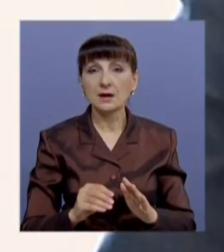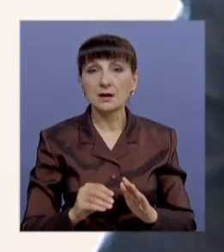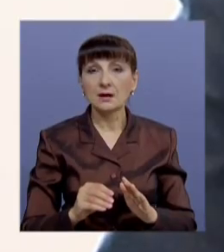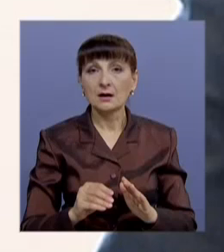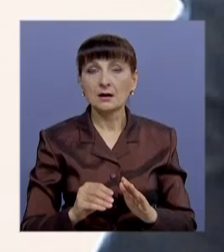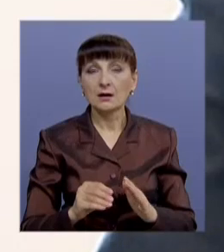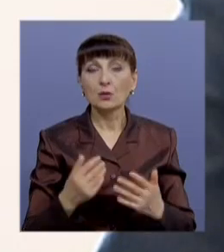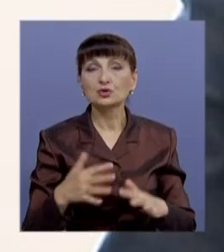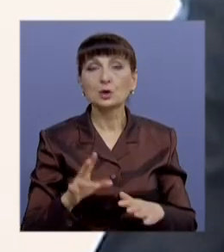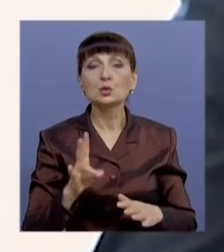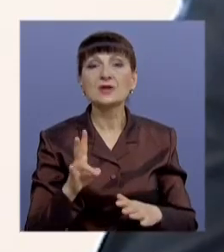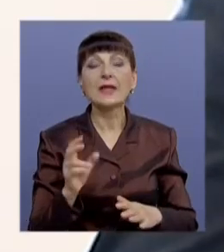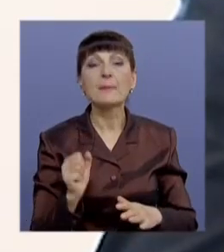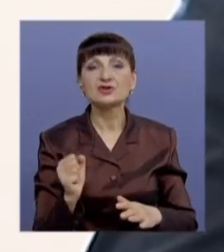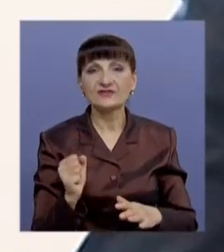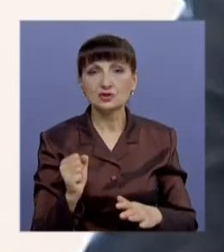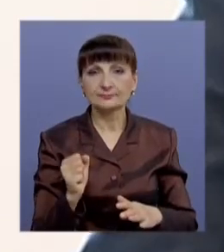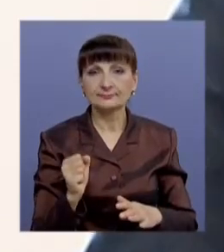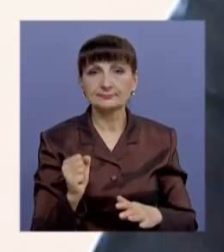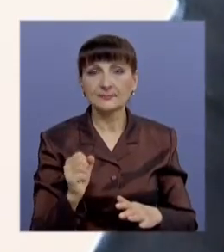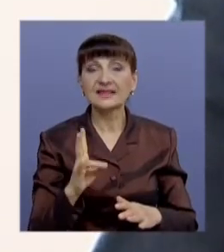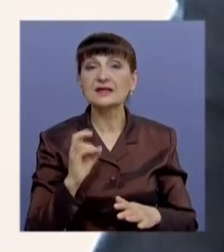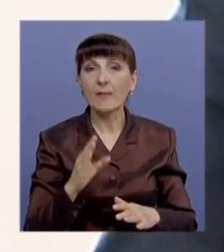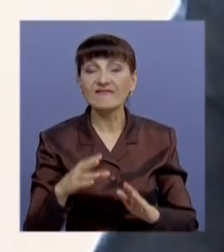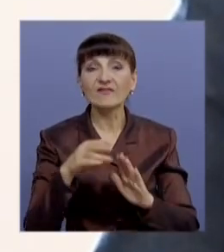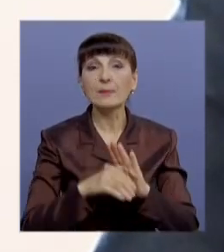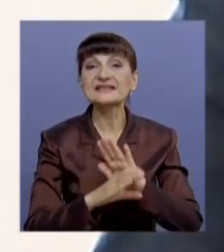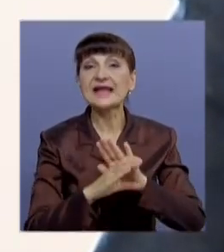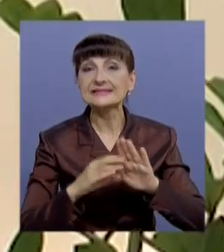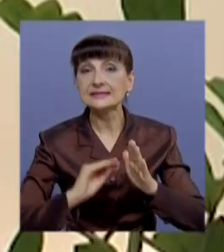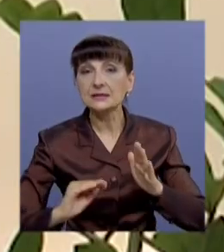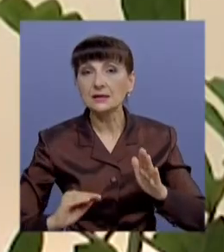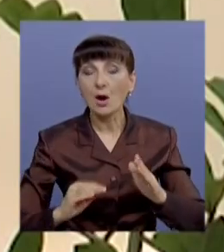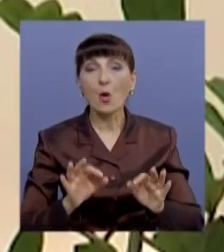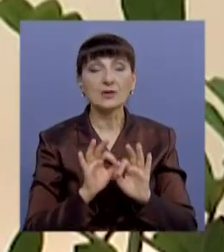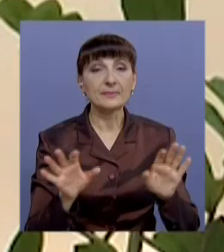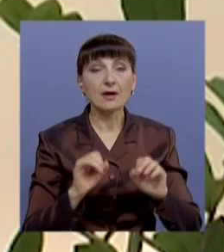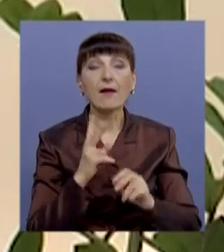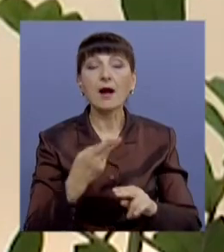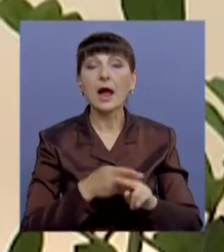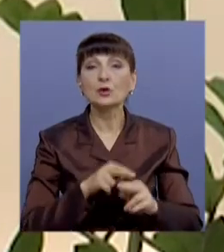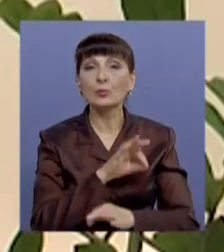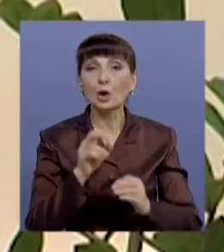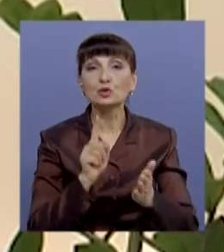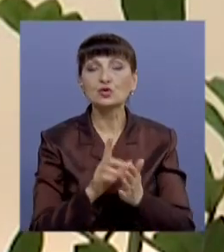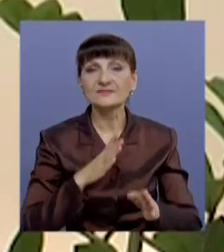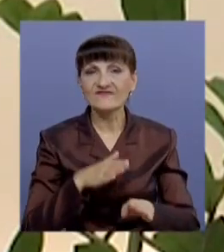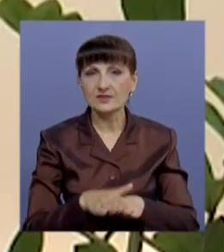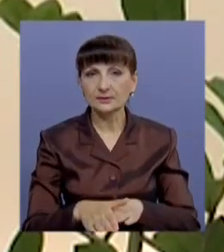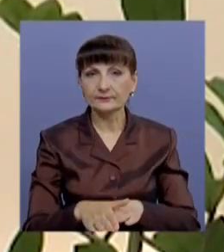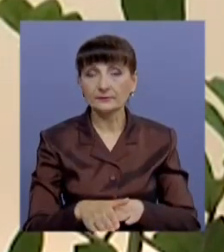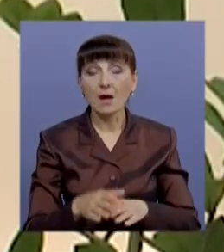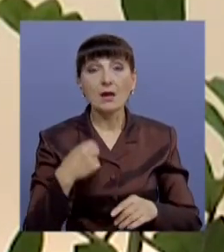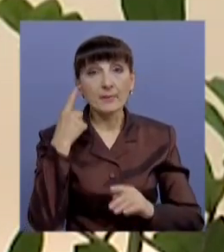Нурсултан Абишев в рамках статьи обозначил даже, как этот проект должен быть реализован. То есть, если я правильно